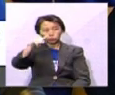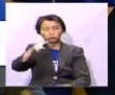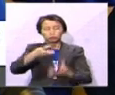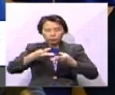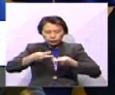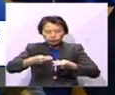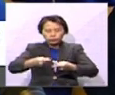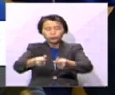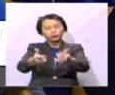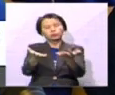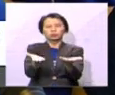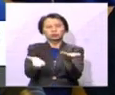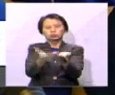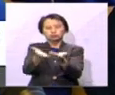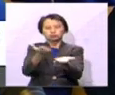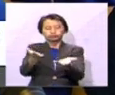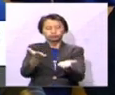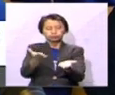melicinkan